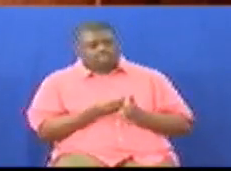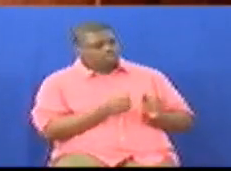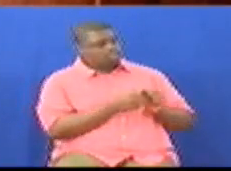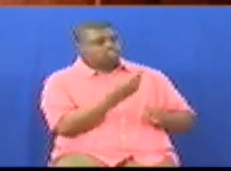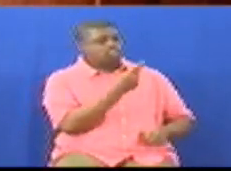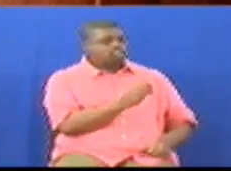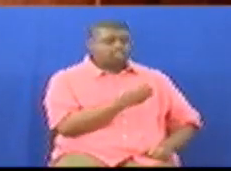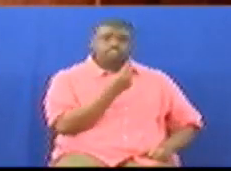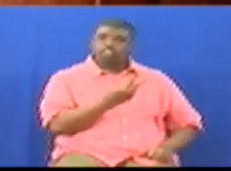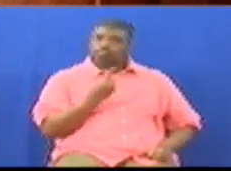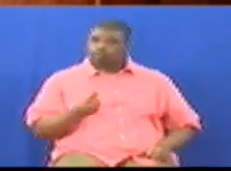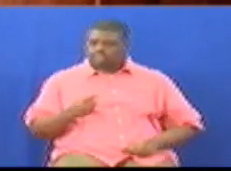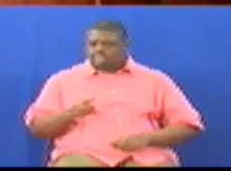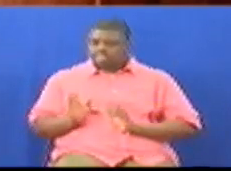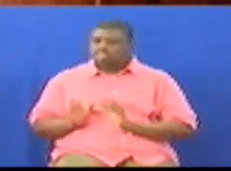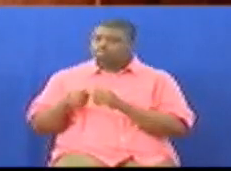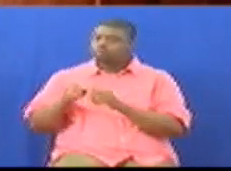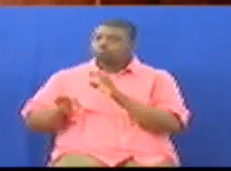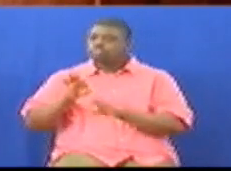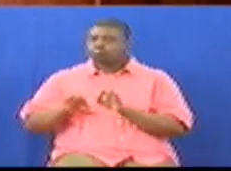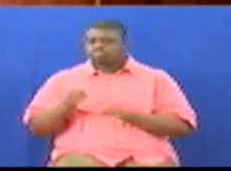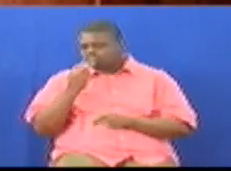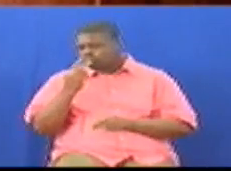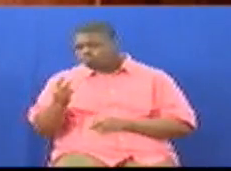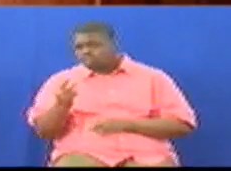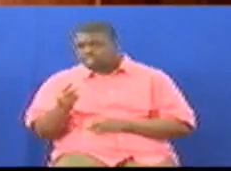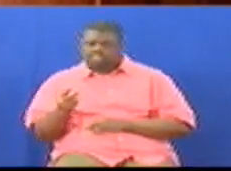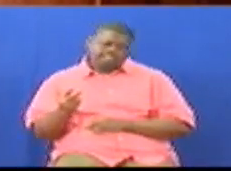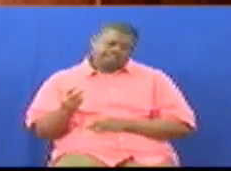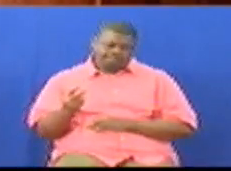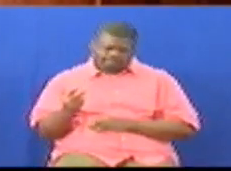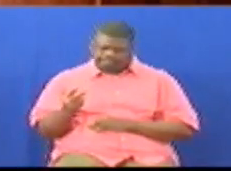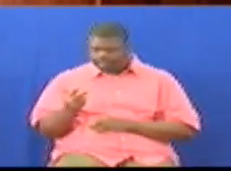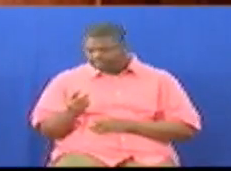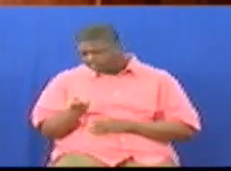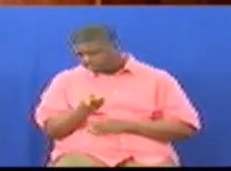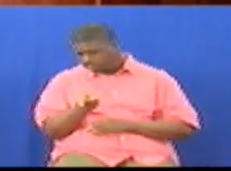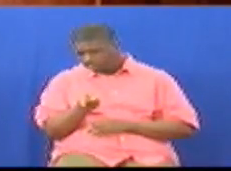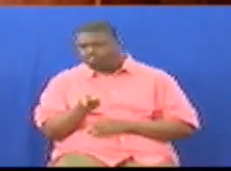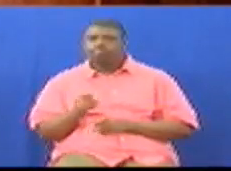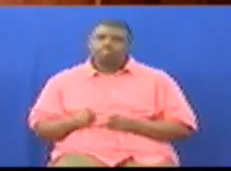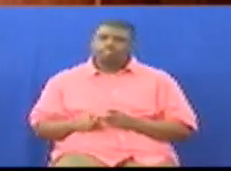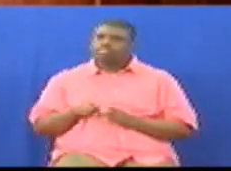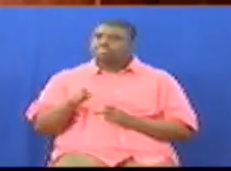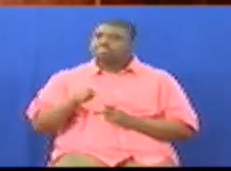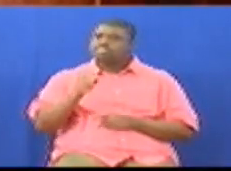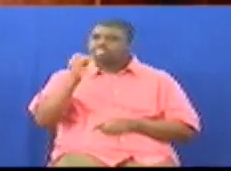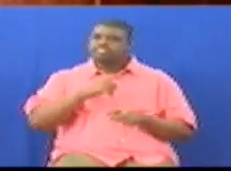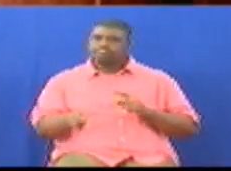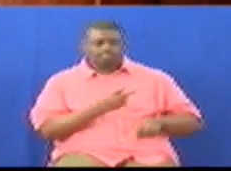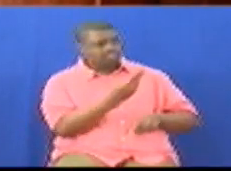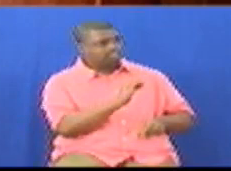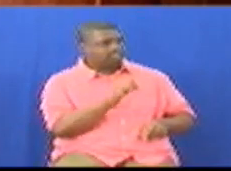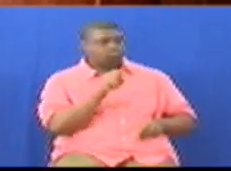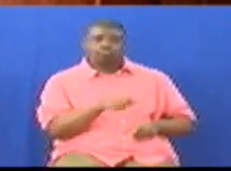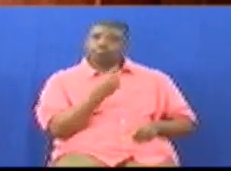utambuzi wa kamati umebaini kwamba kulikuwa na ongezeko kwa pande zote mbili. Aidha, bajeti ya ofisi ya Rais TAMISEMI ni sawa na 20.13%